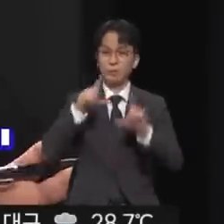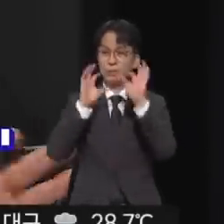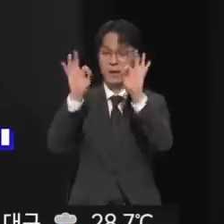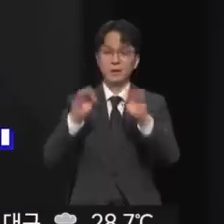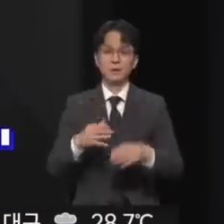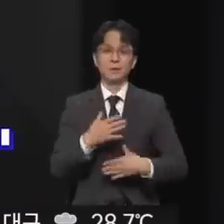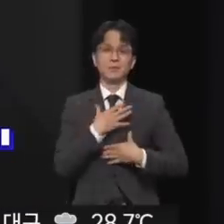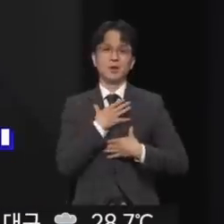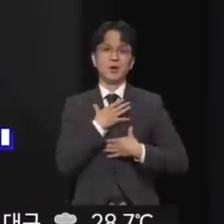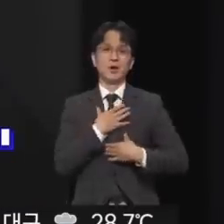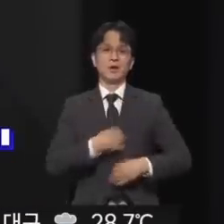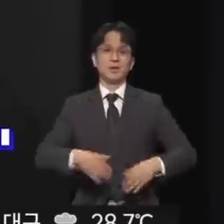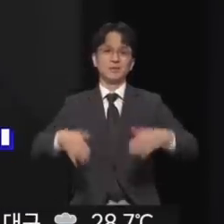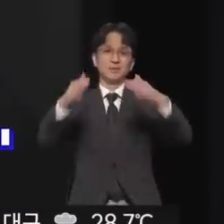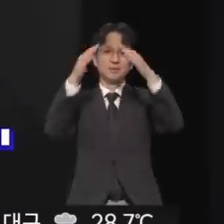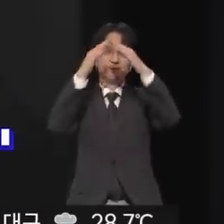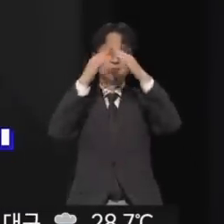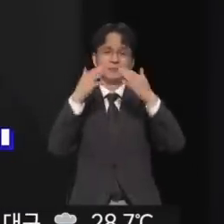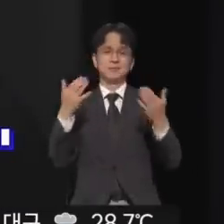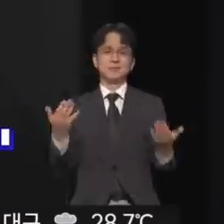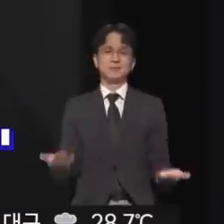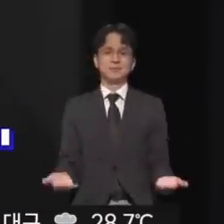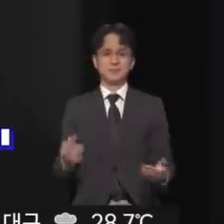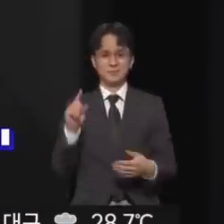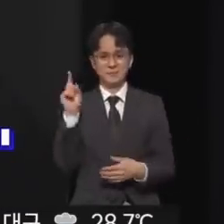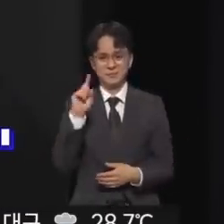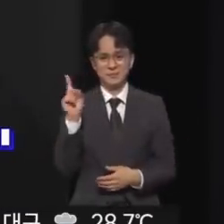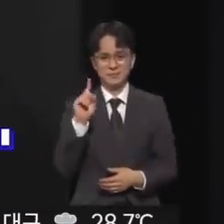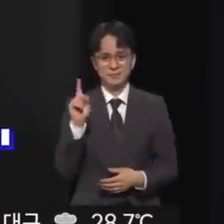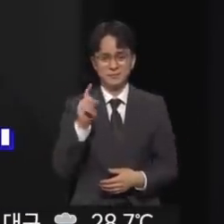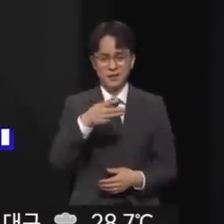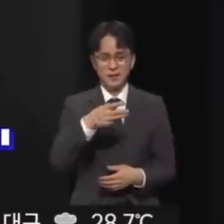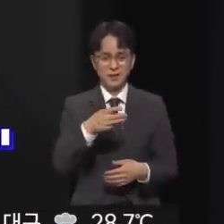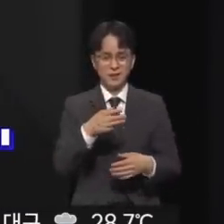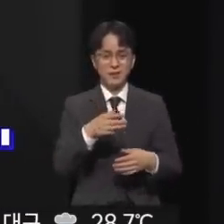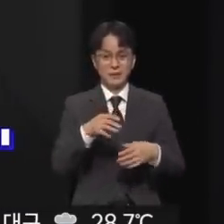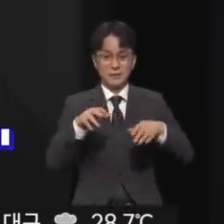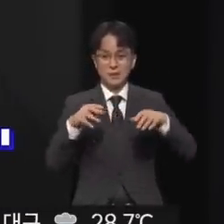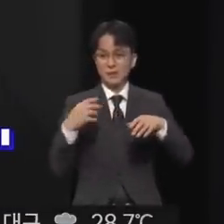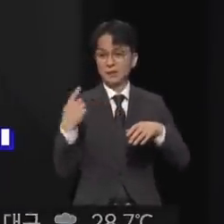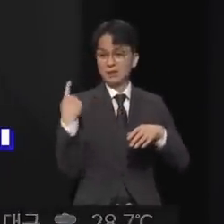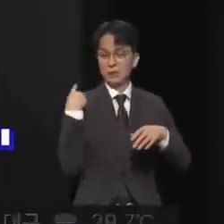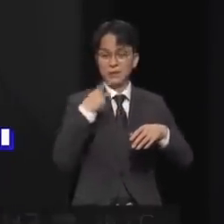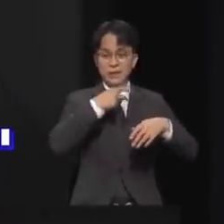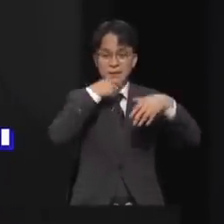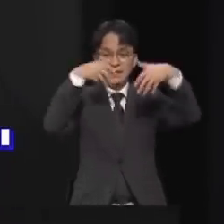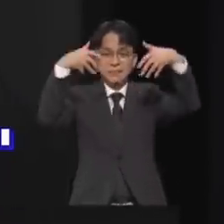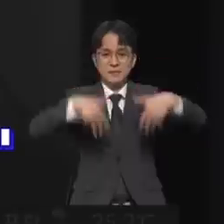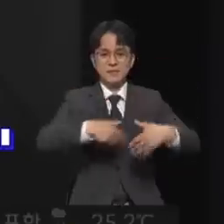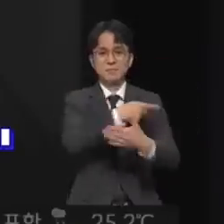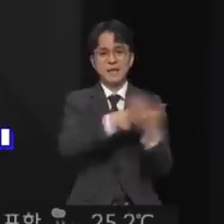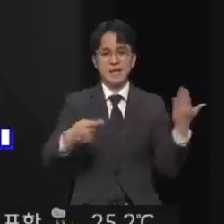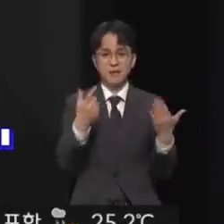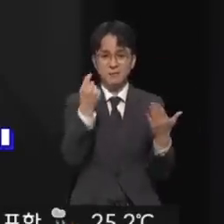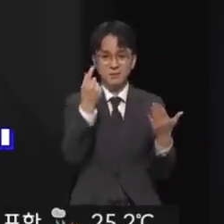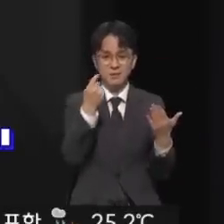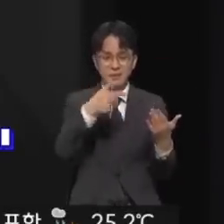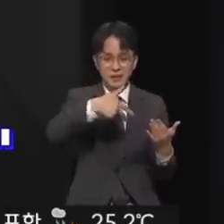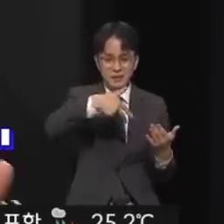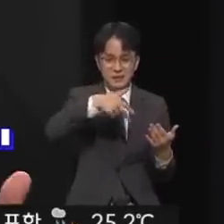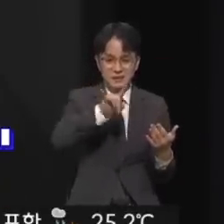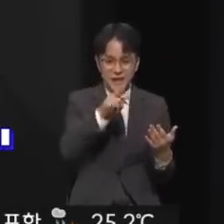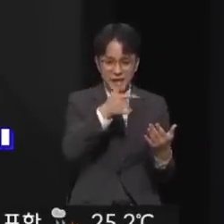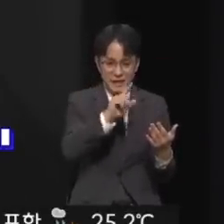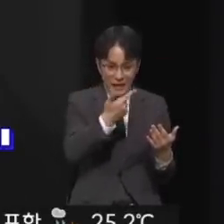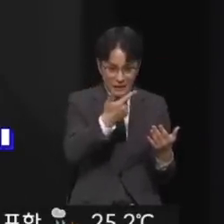자연재배 뿐만 아니라 진짜 뭐 테러 드 이제 얼마 뒤에 더 u 급한 6 이상이 있을 수 있거든요 그런 경우에는 진짜 통신도 2절